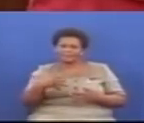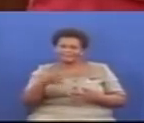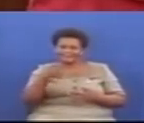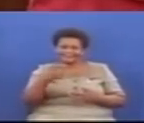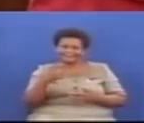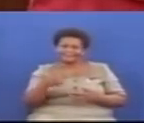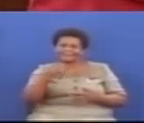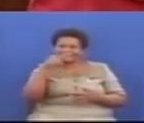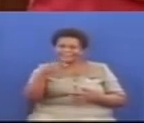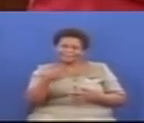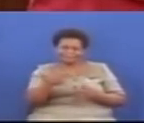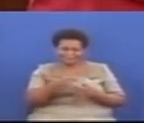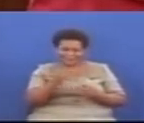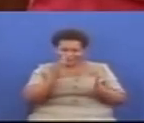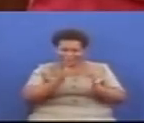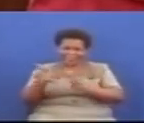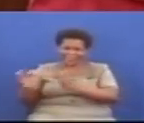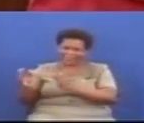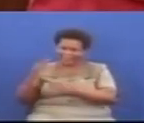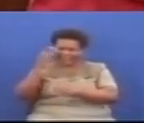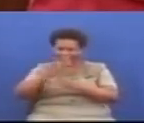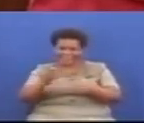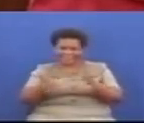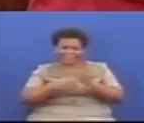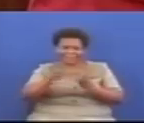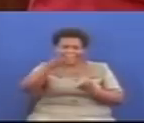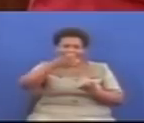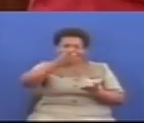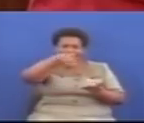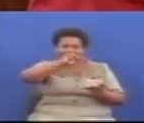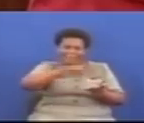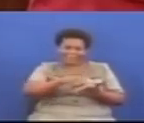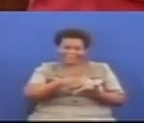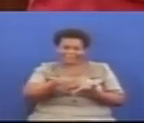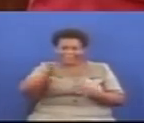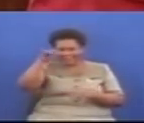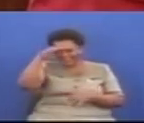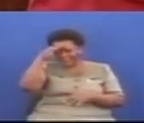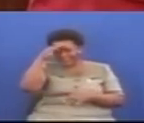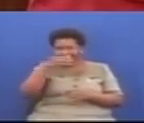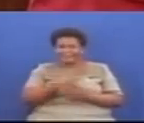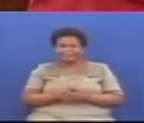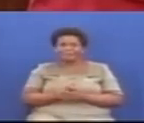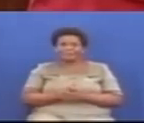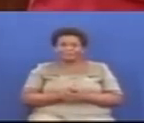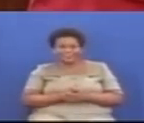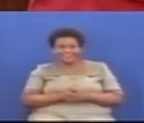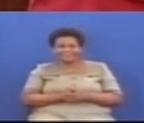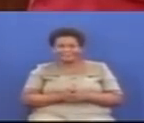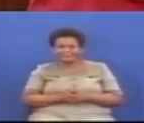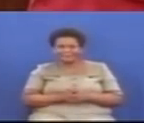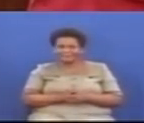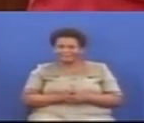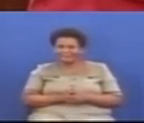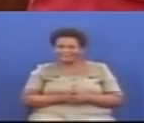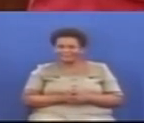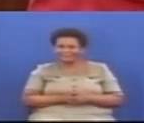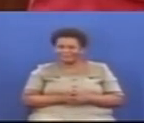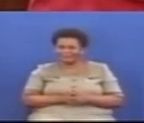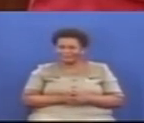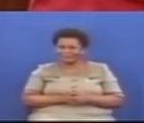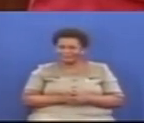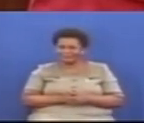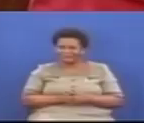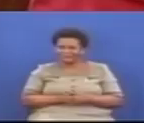kata. Haelezi mpango huo unaanza lini. Lakini jimbo la Mtera lina tarafa 3. Swali langu la kwanza dogo la